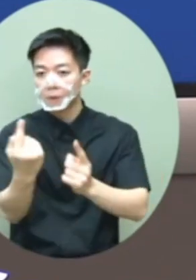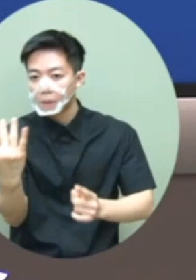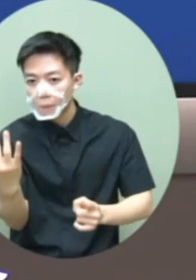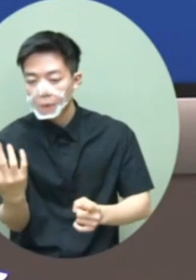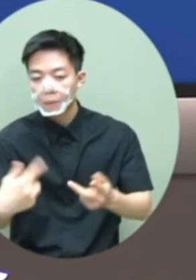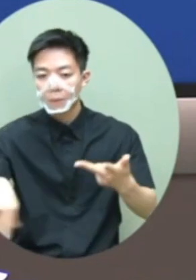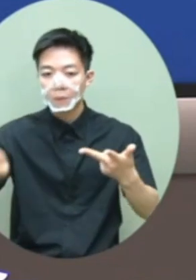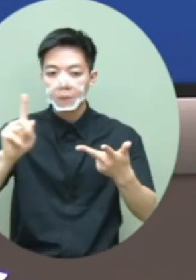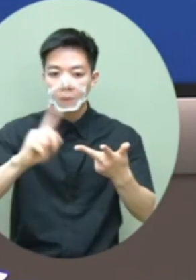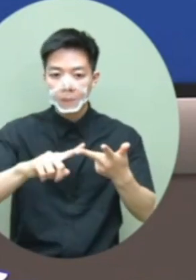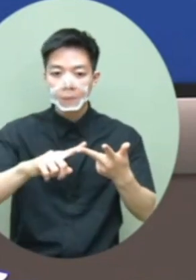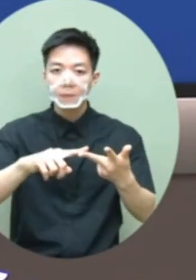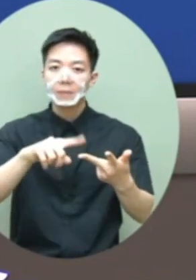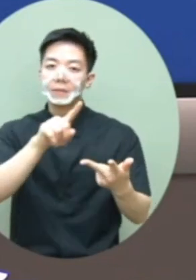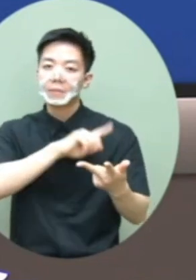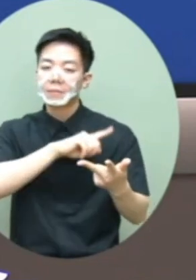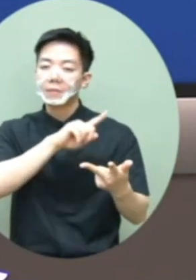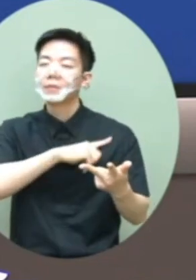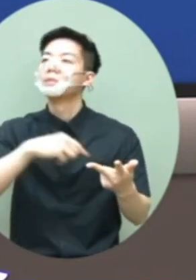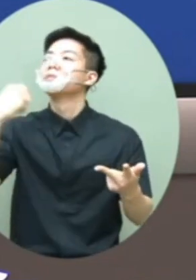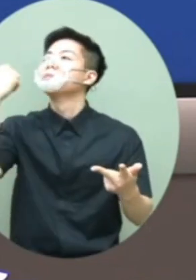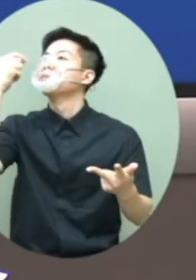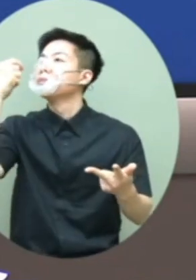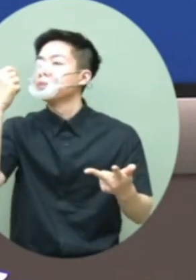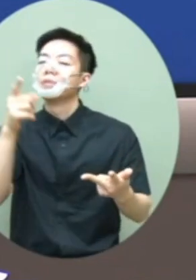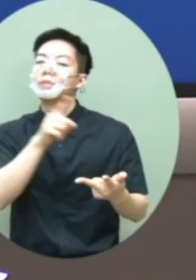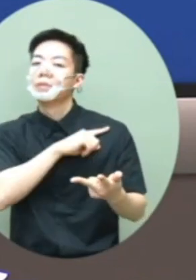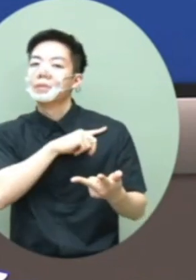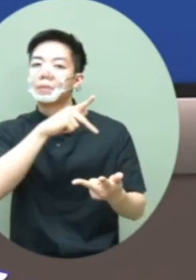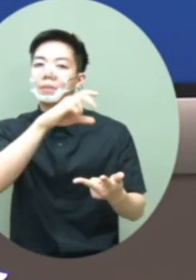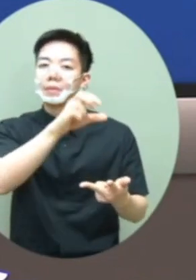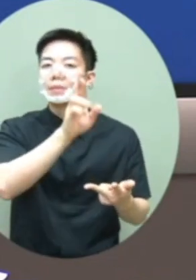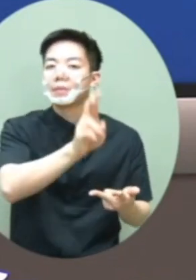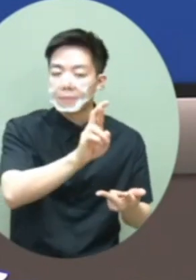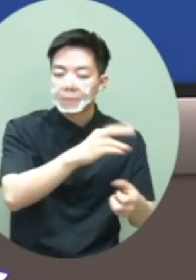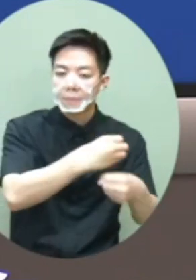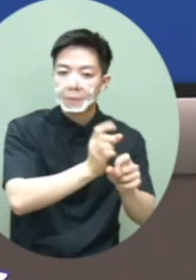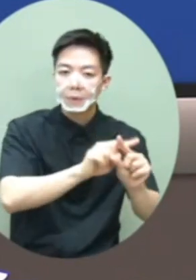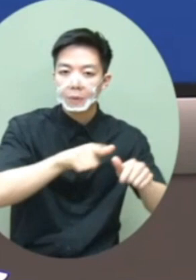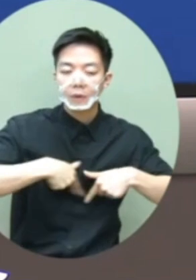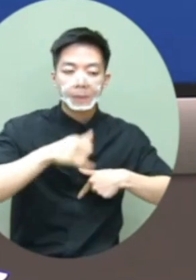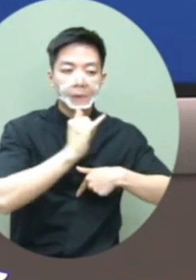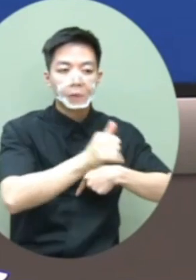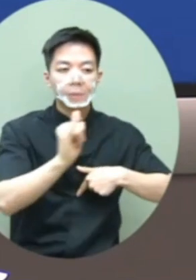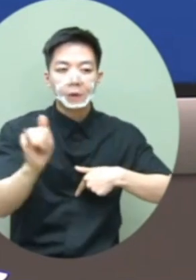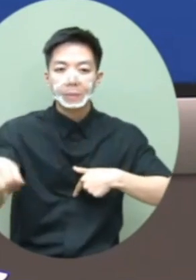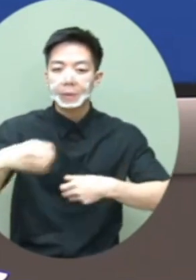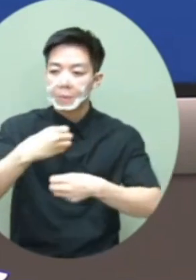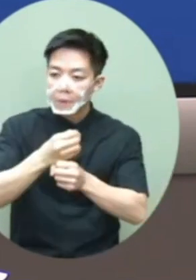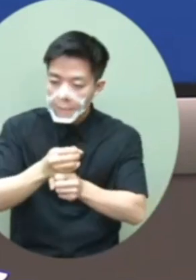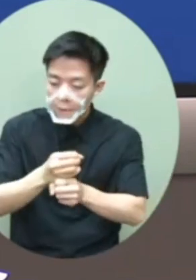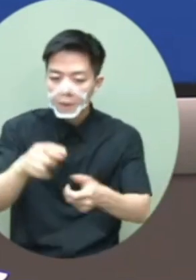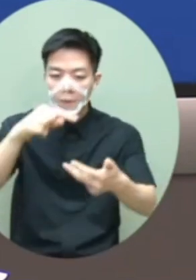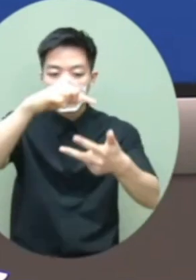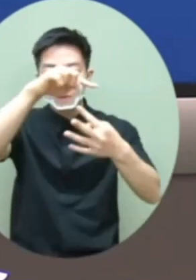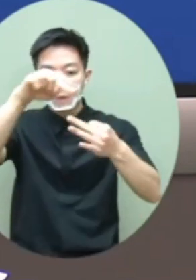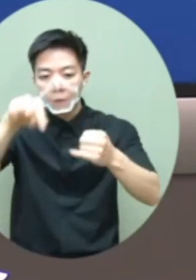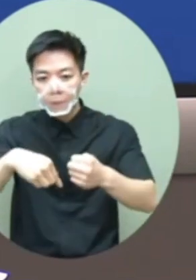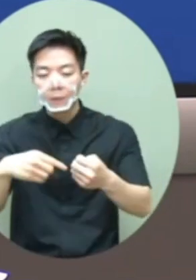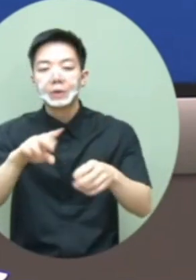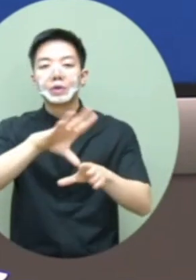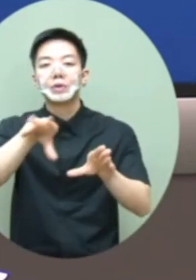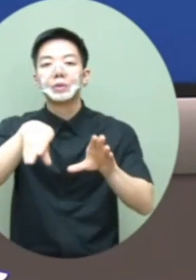是市民自己願檢盡檢需檢盡檢去那些社區的檢測中心，全部都是呈下